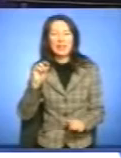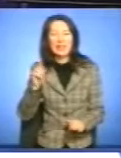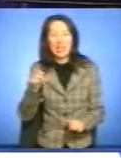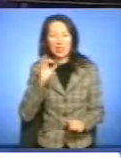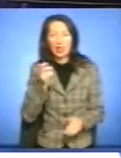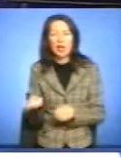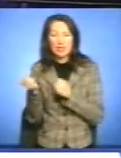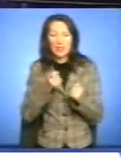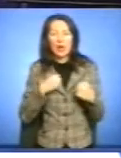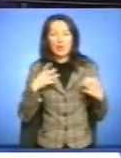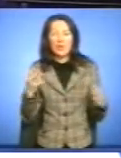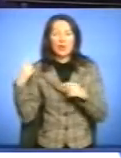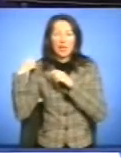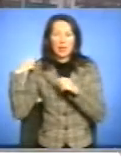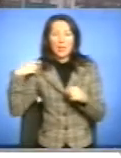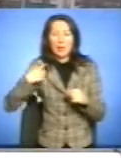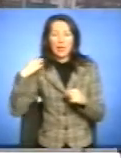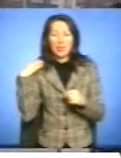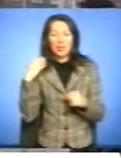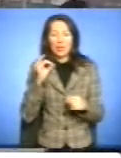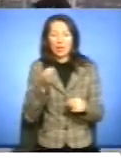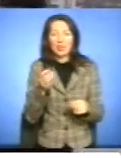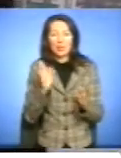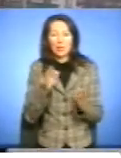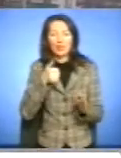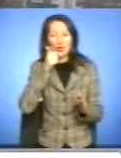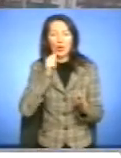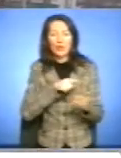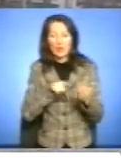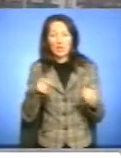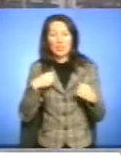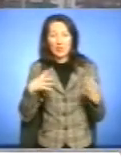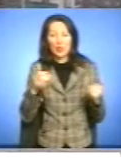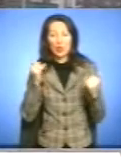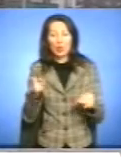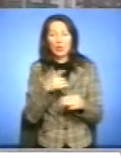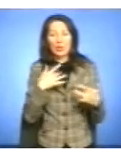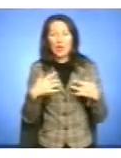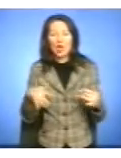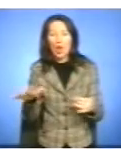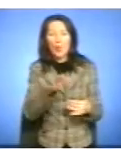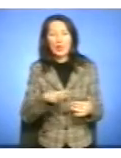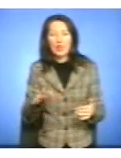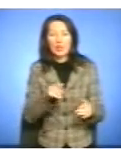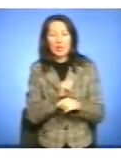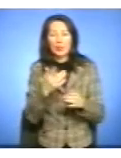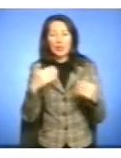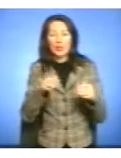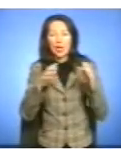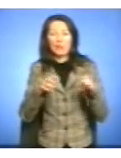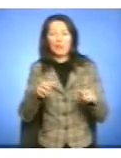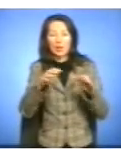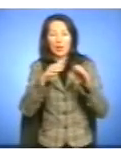народі. Так і є. Тільки вчора ми відзначили це свято, а сьогодні на театральному майдані Тернополя уже розбирають ялинку.